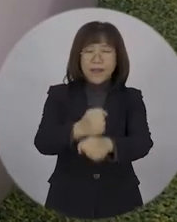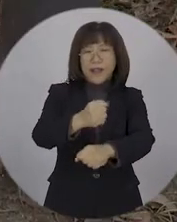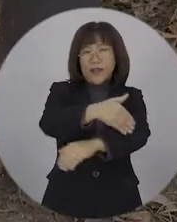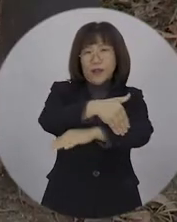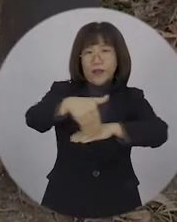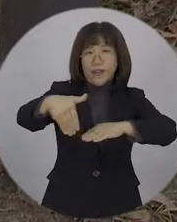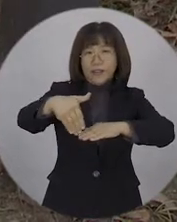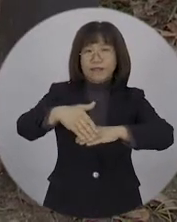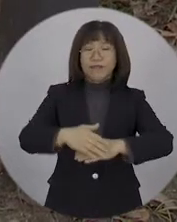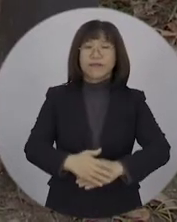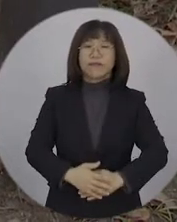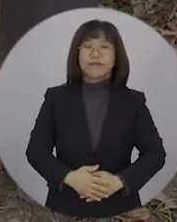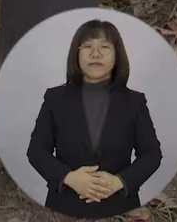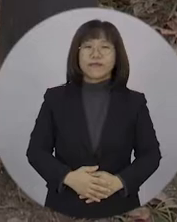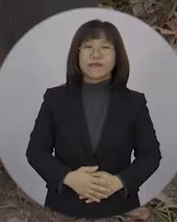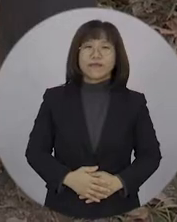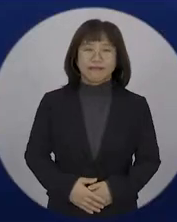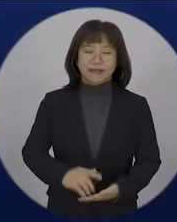확충한다는 방침입니다.